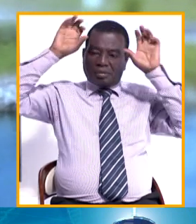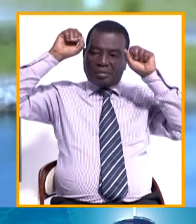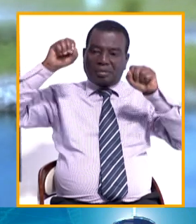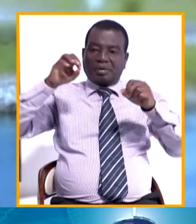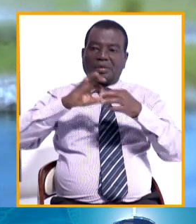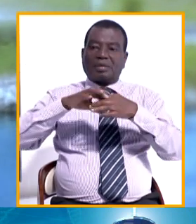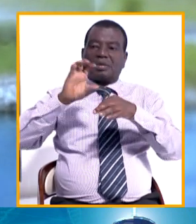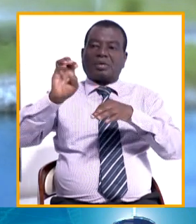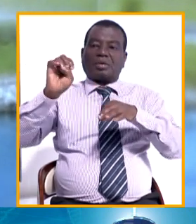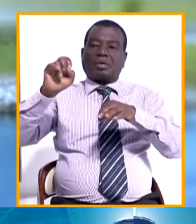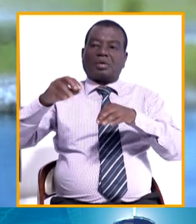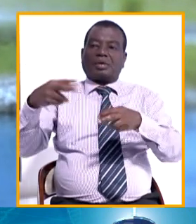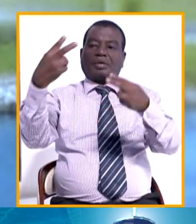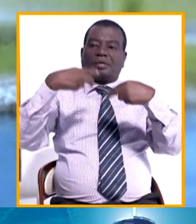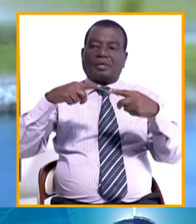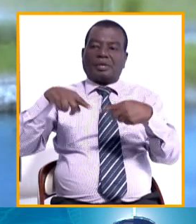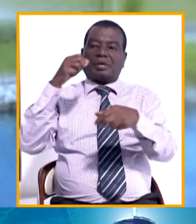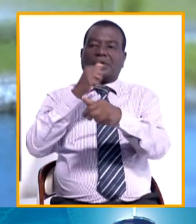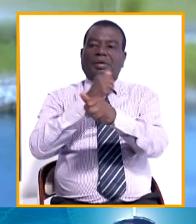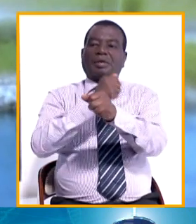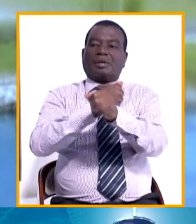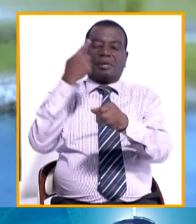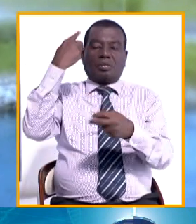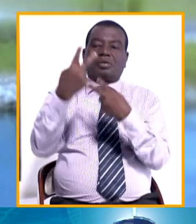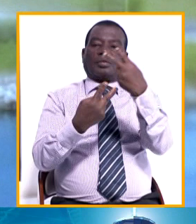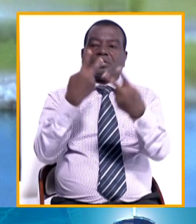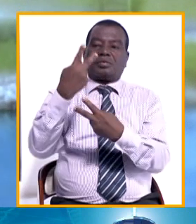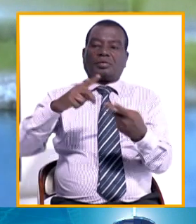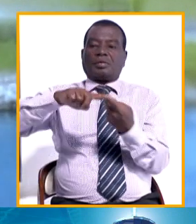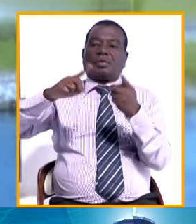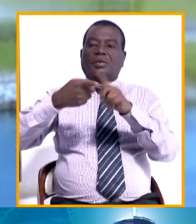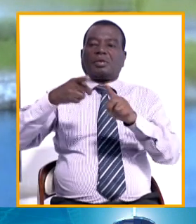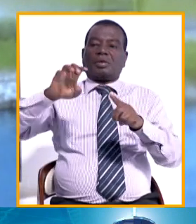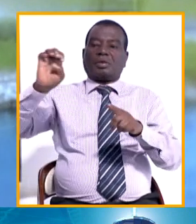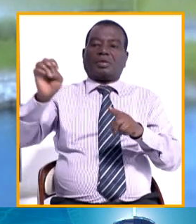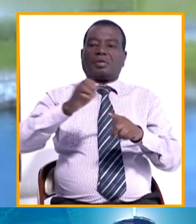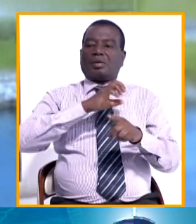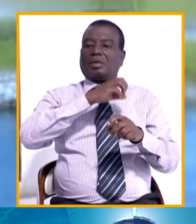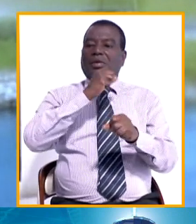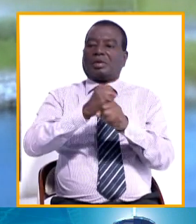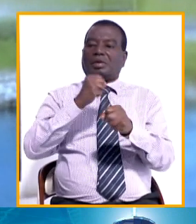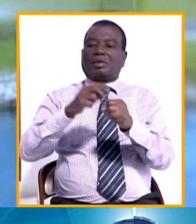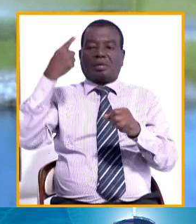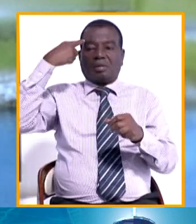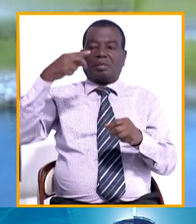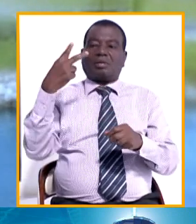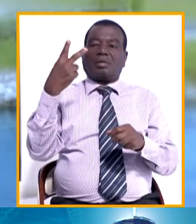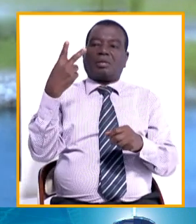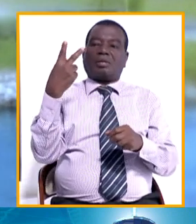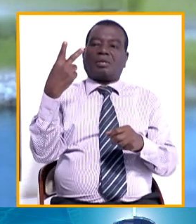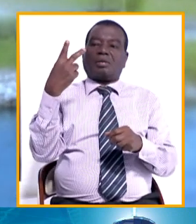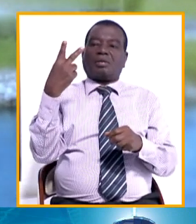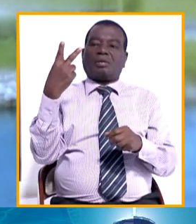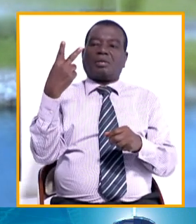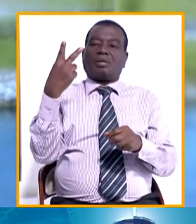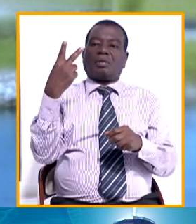vient d'arriver à Abidjan pour une visite d'amitié et de travail de 24 heures. Il a été accueilli à sa descente d'avion par